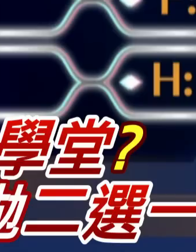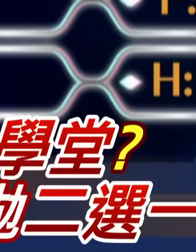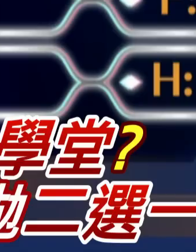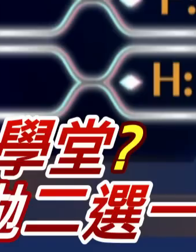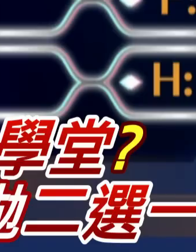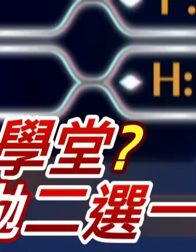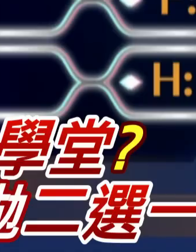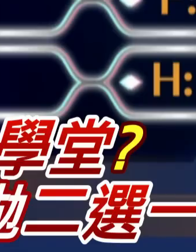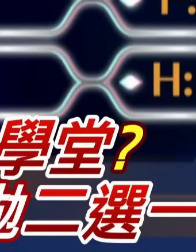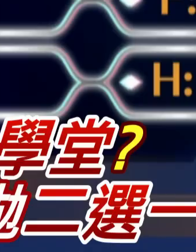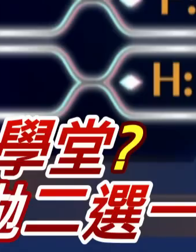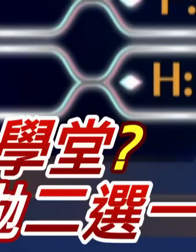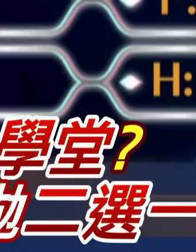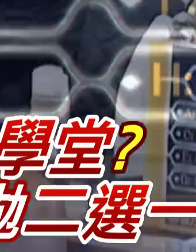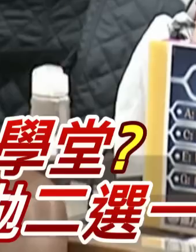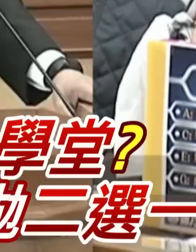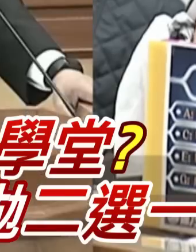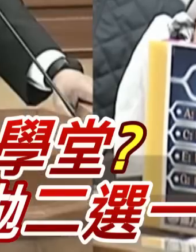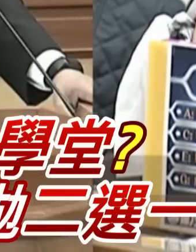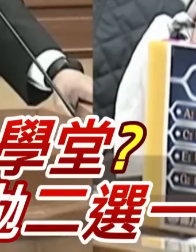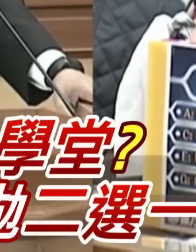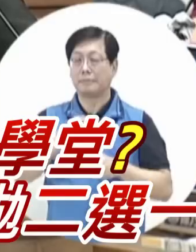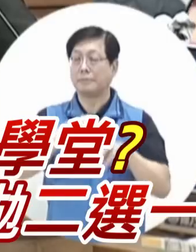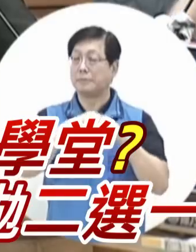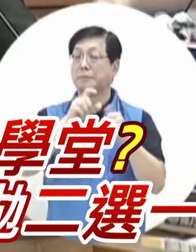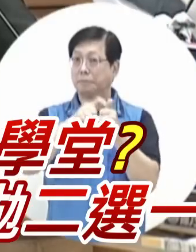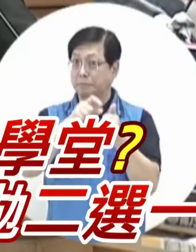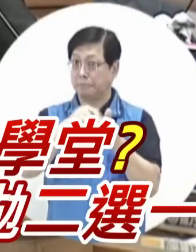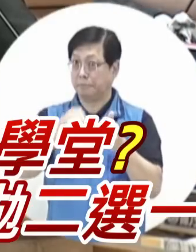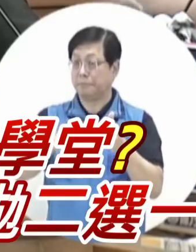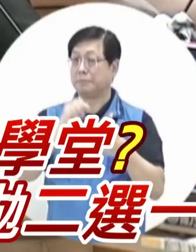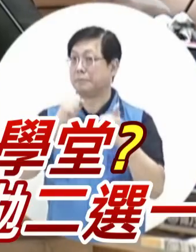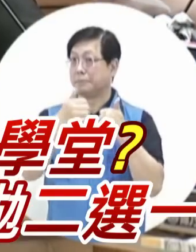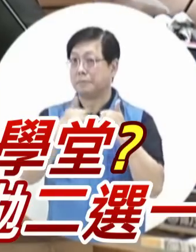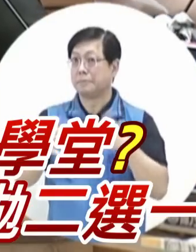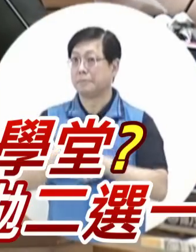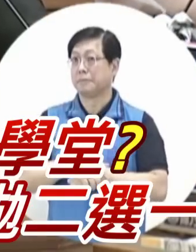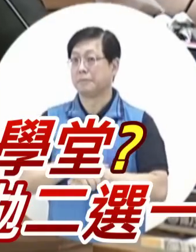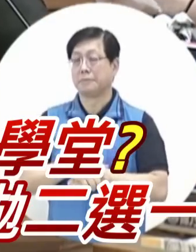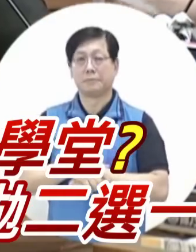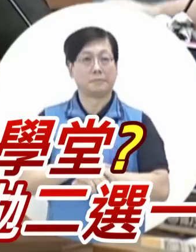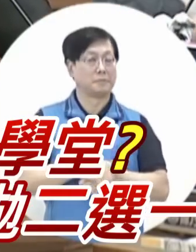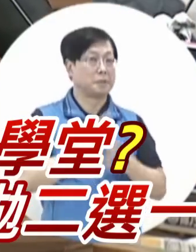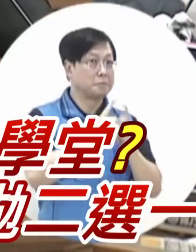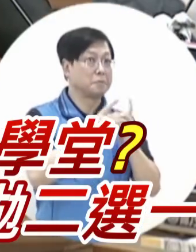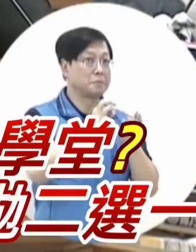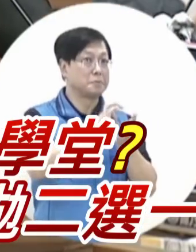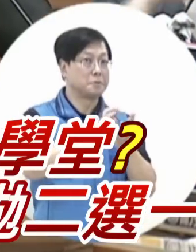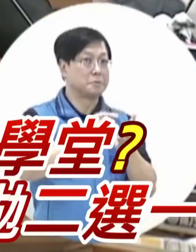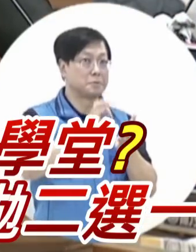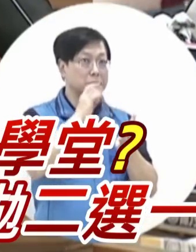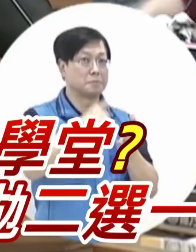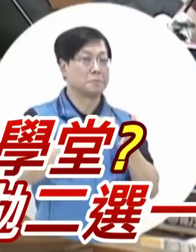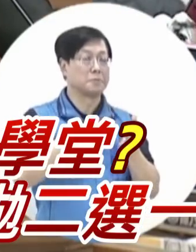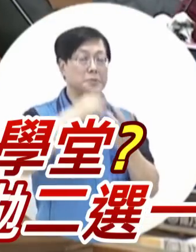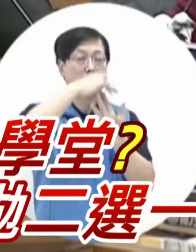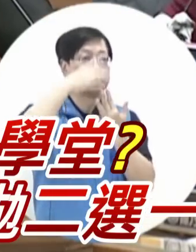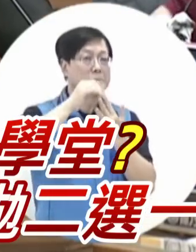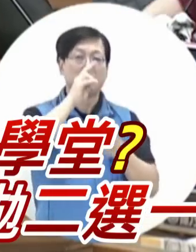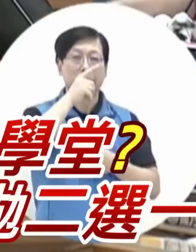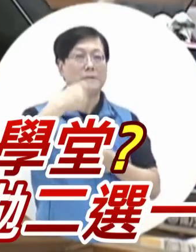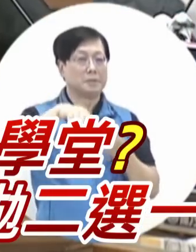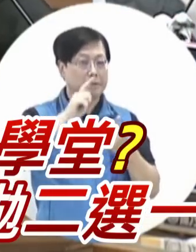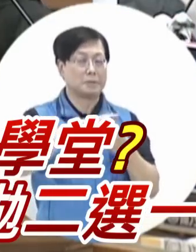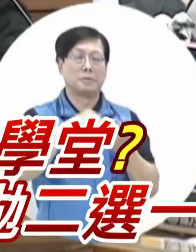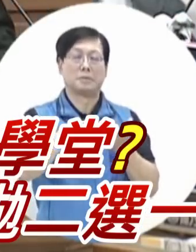答。 这个显然出题目的议员啊、哦，这个用选择题来考试考错了，他这个应该是申论